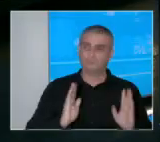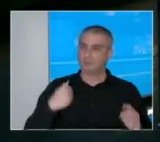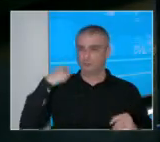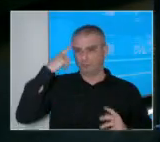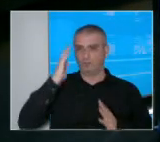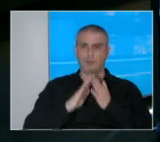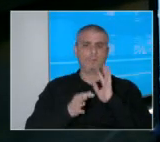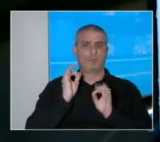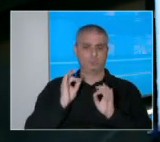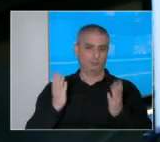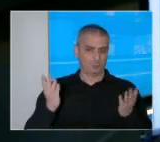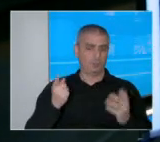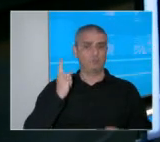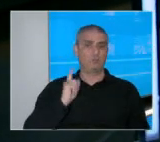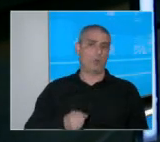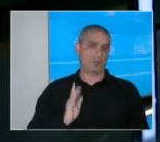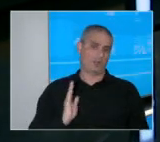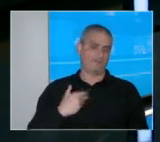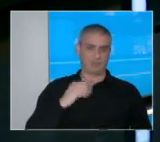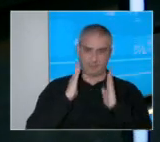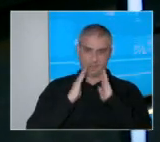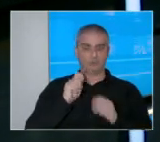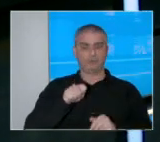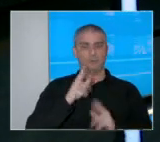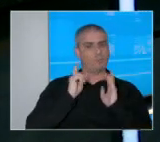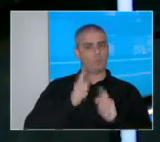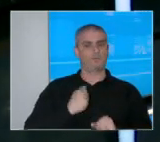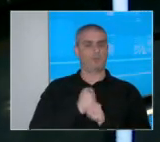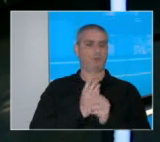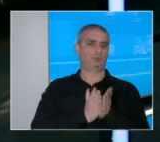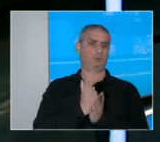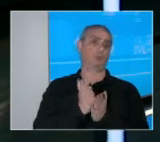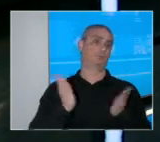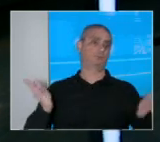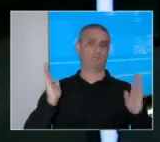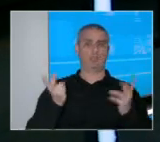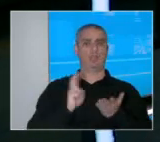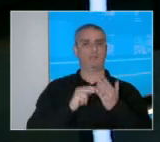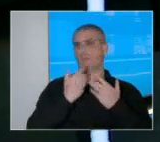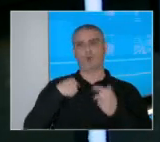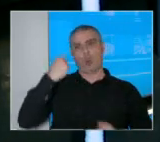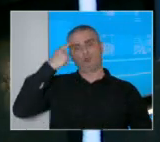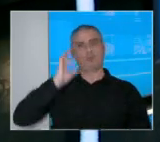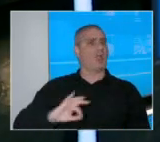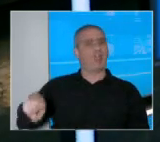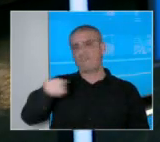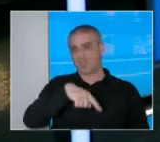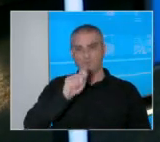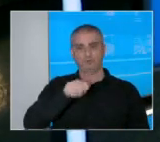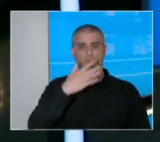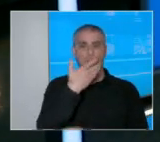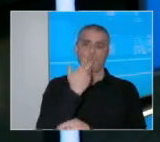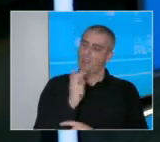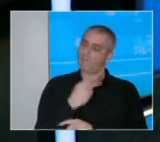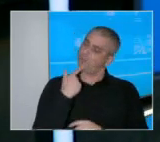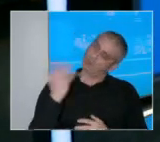שבית המשפט מחויב, אני מאמין שהשופטים מחויבים לעשות צדק. כך הם קמים בבוקר. אני לא חושב שאף אחד מבין שופטי נתניהו